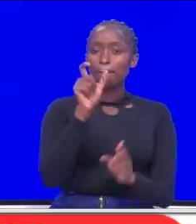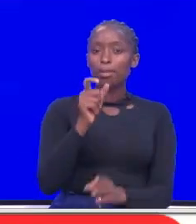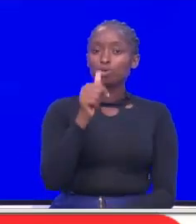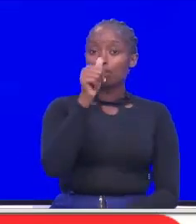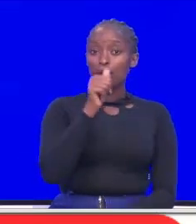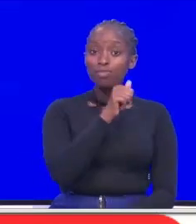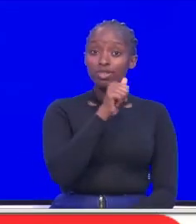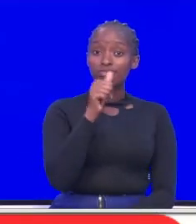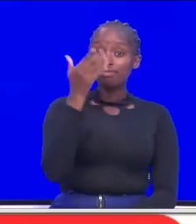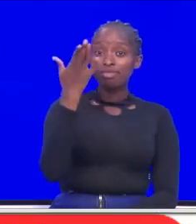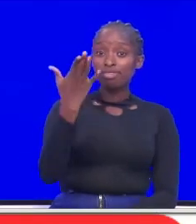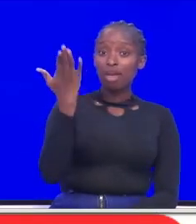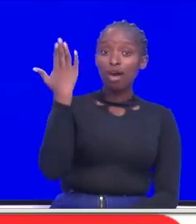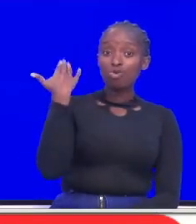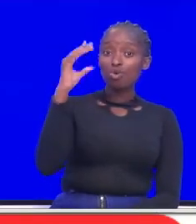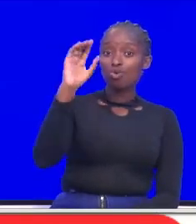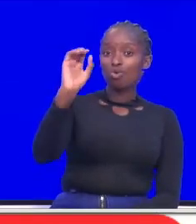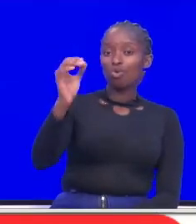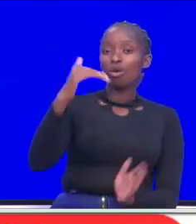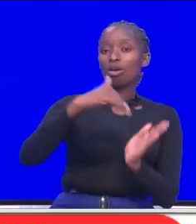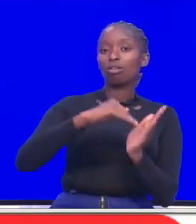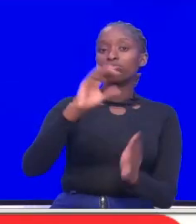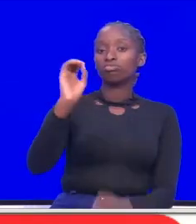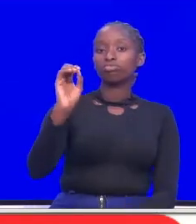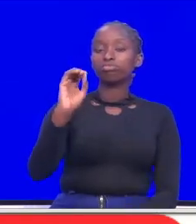Atutaki chebucheta saba.